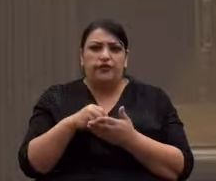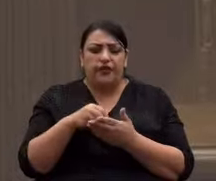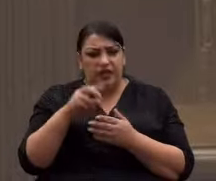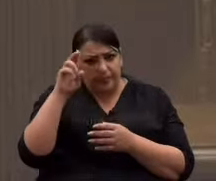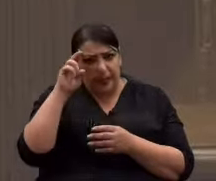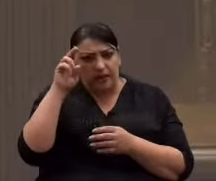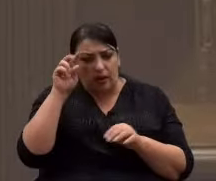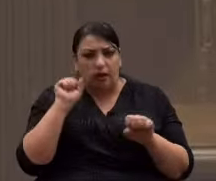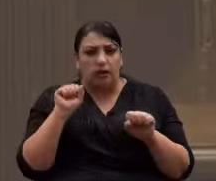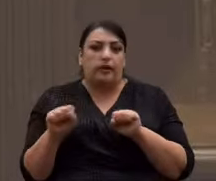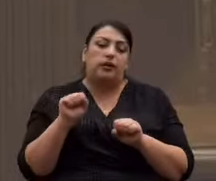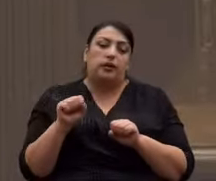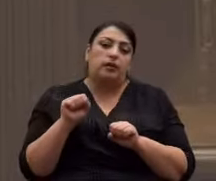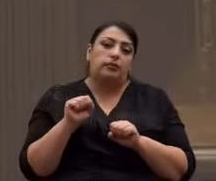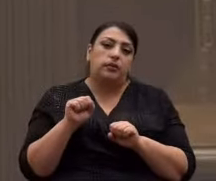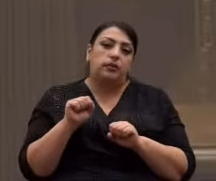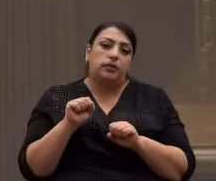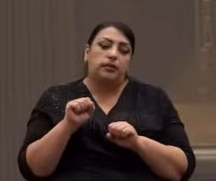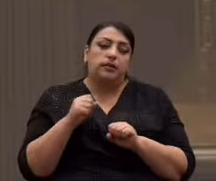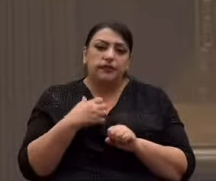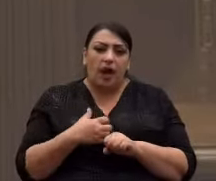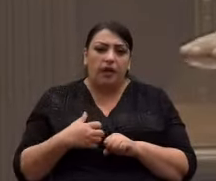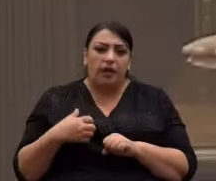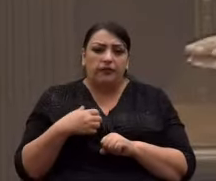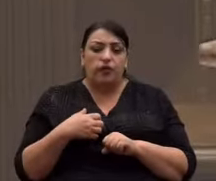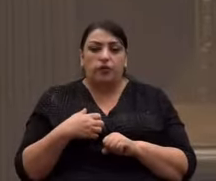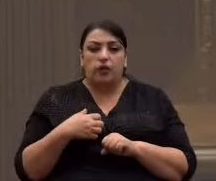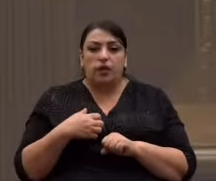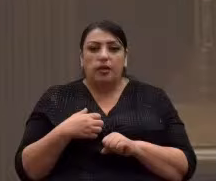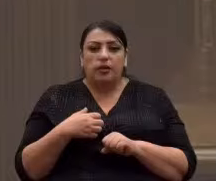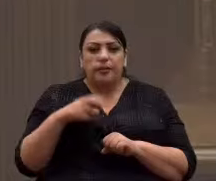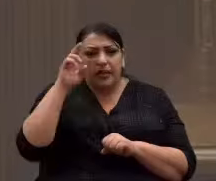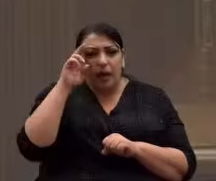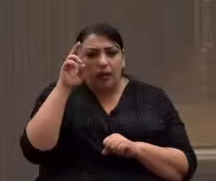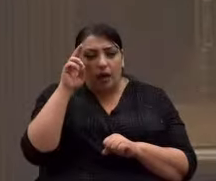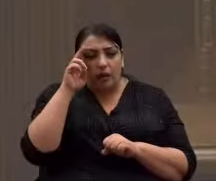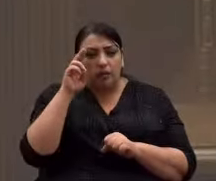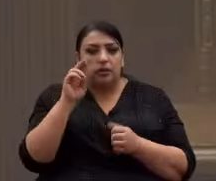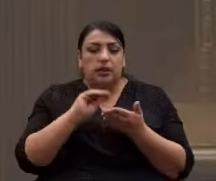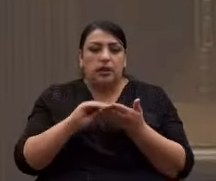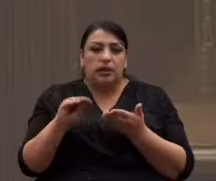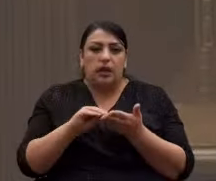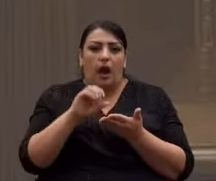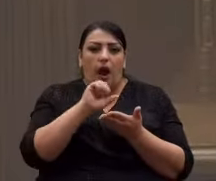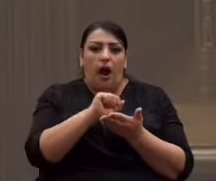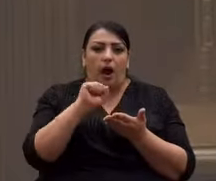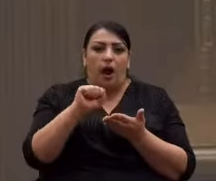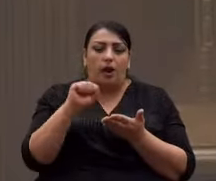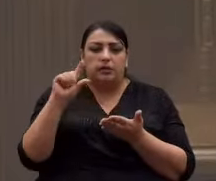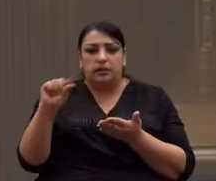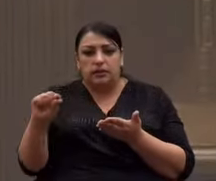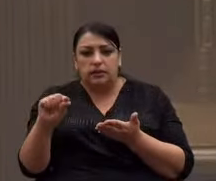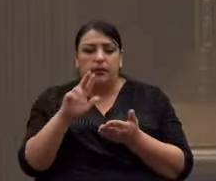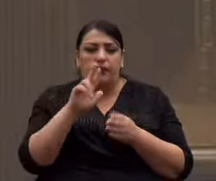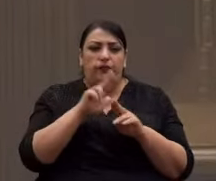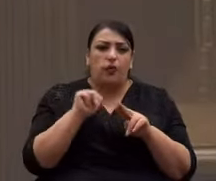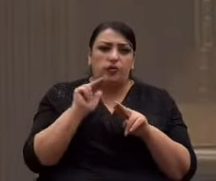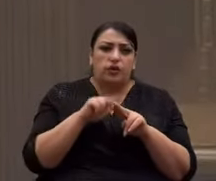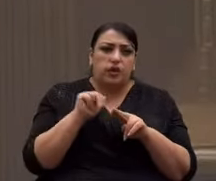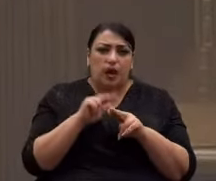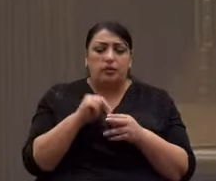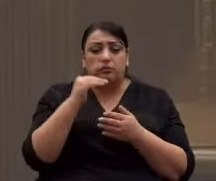պետական համակարգում կարևոր լրագույնը, ուժային կառույցներ, մի հատ գրեք, ԱԱՑ-ը, ոստիկանություն,